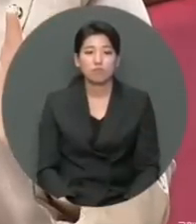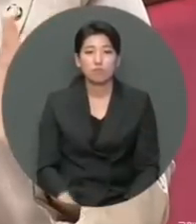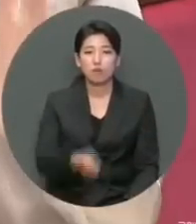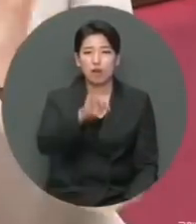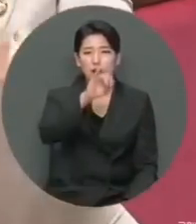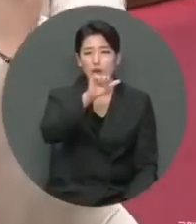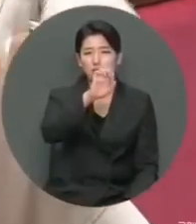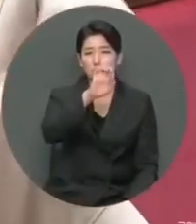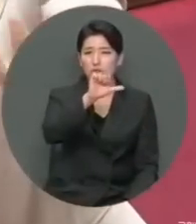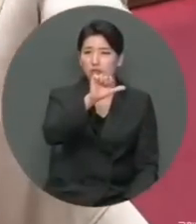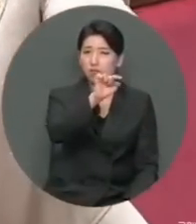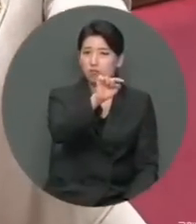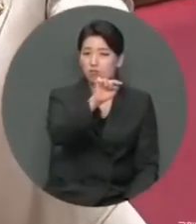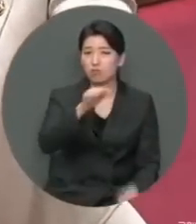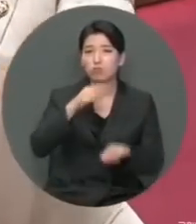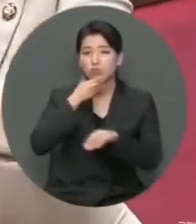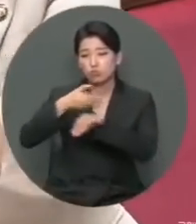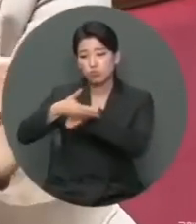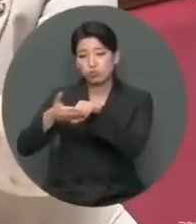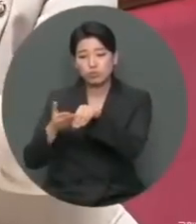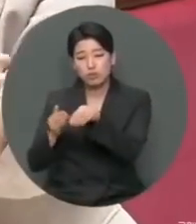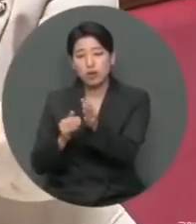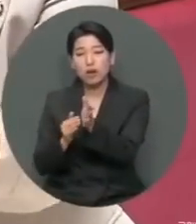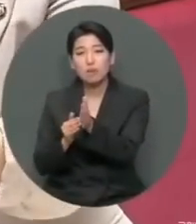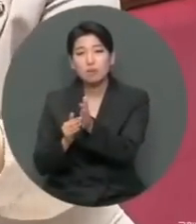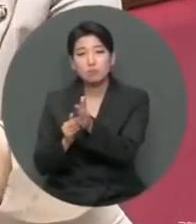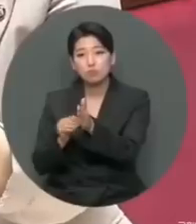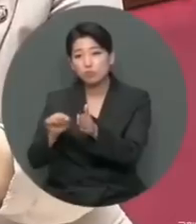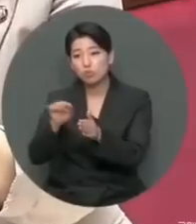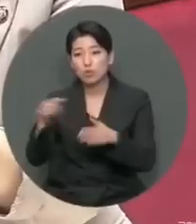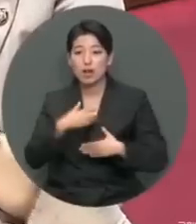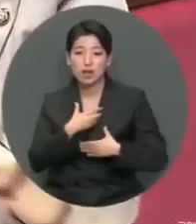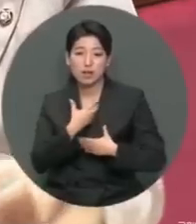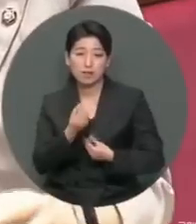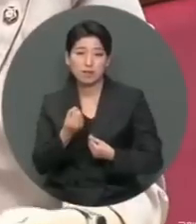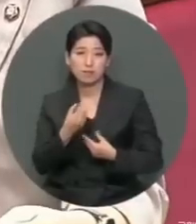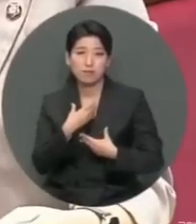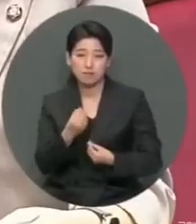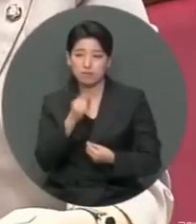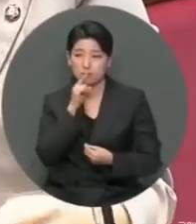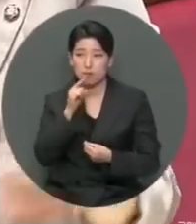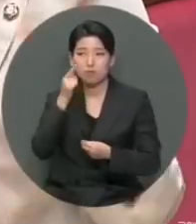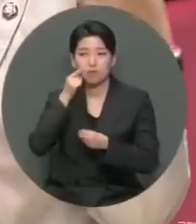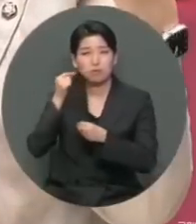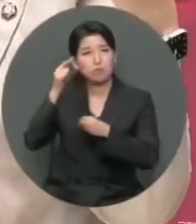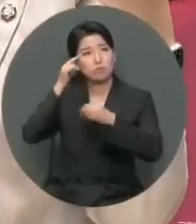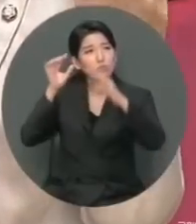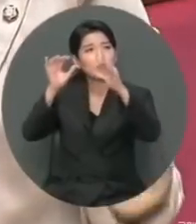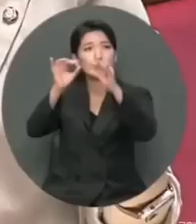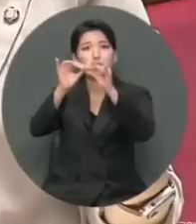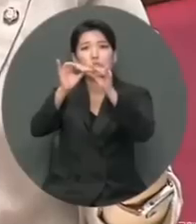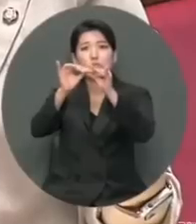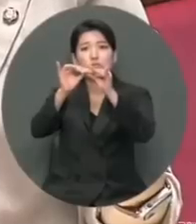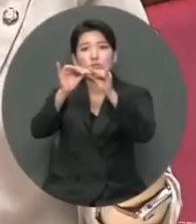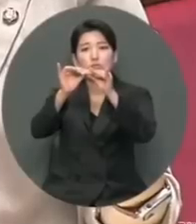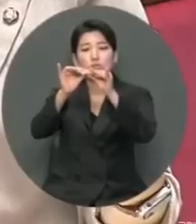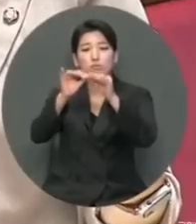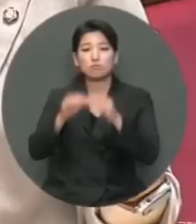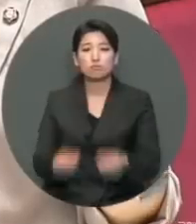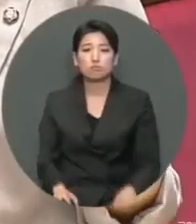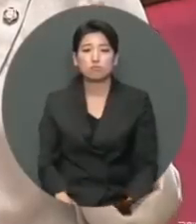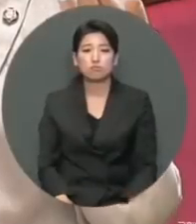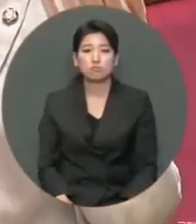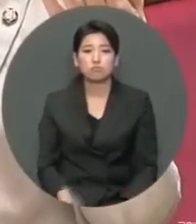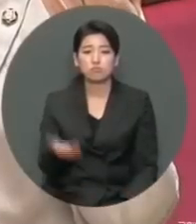IAEA의 입장은 후쿠시마 앞바다의 안전성에 대해서는 일본 입장하고 좀 비슷한 거거든요. 근데 우리가 오염수 방류의